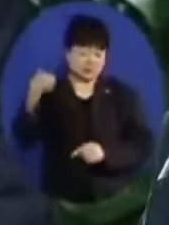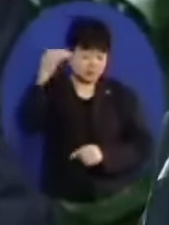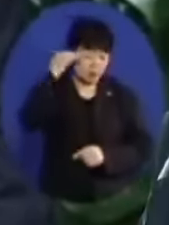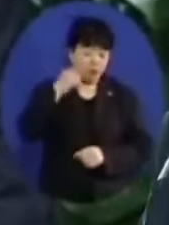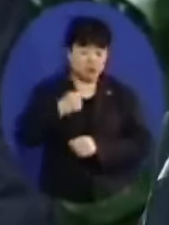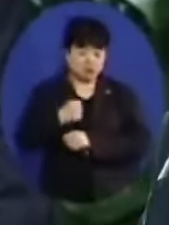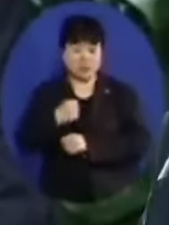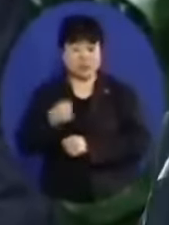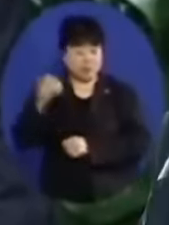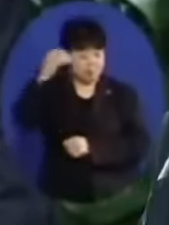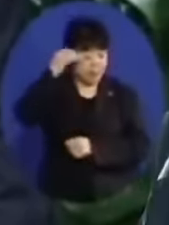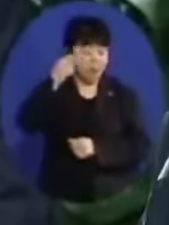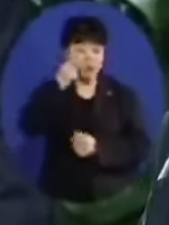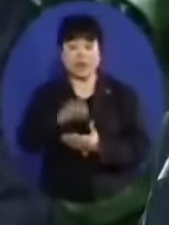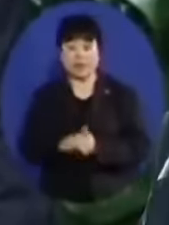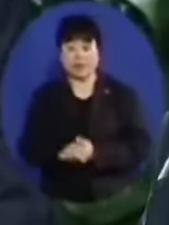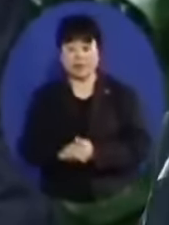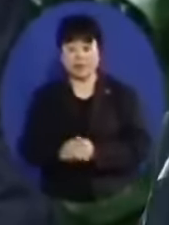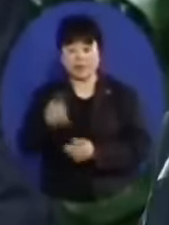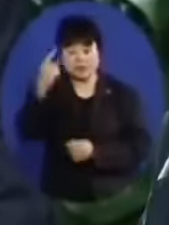군사력도 정신력을 못 이깁니다.